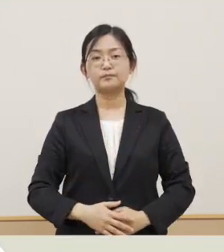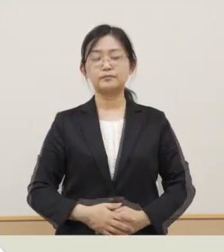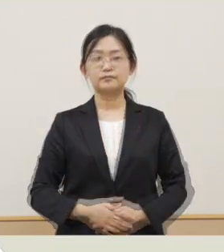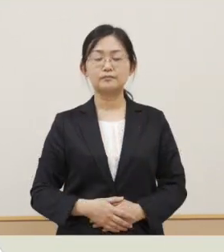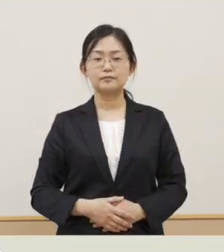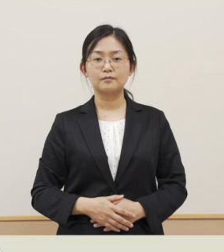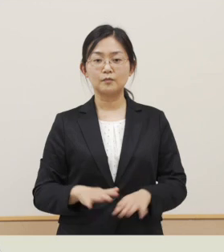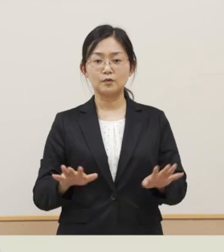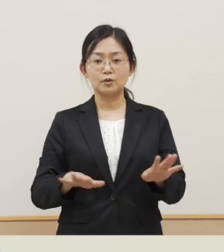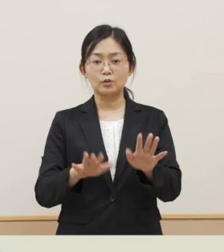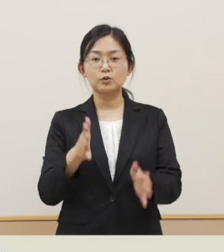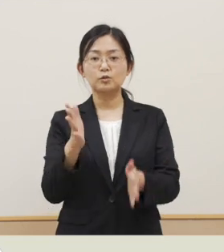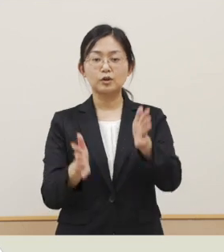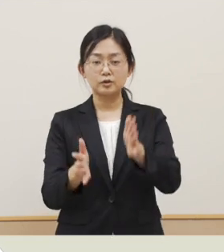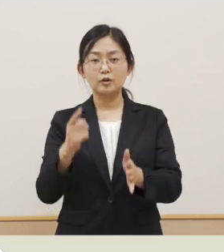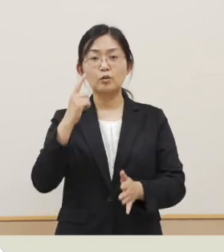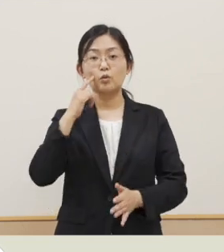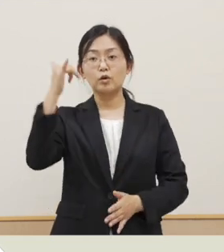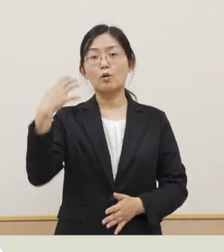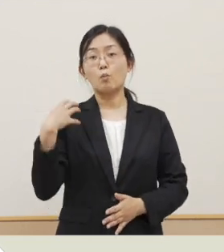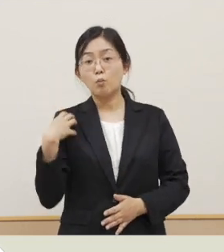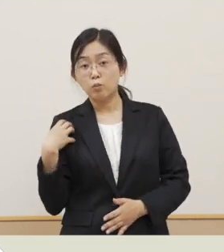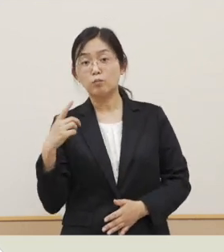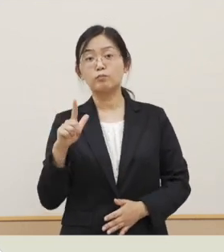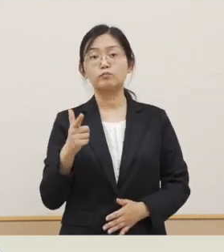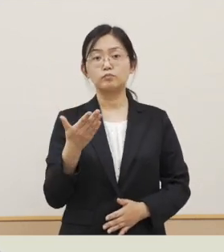子育ては保護者の責任では？